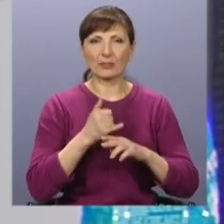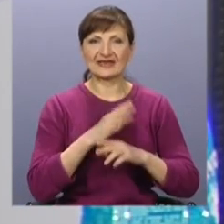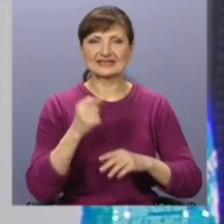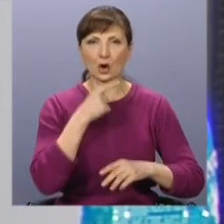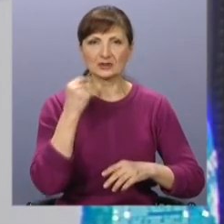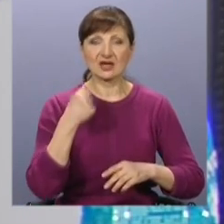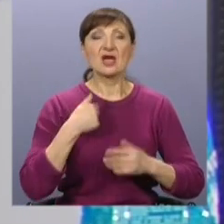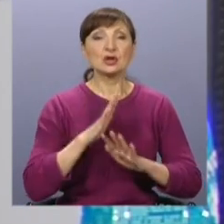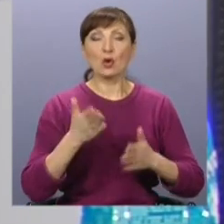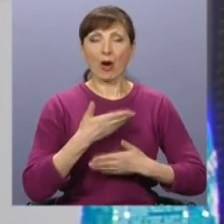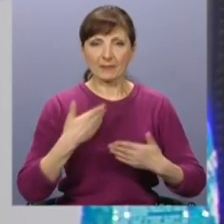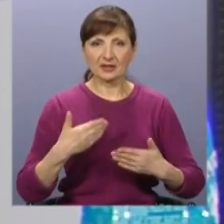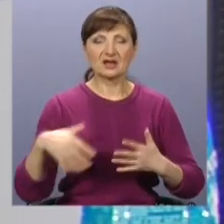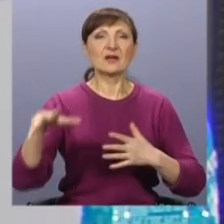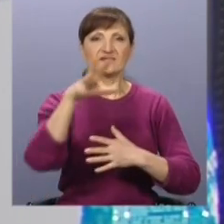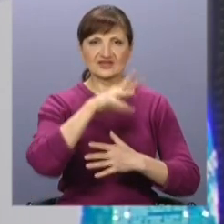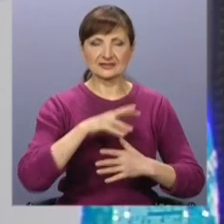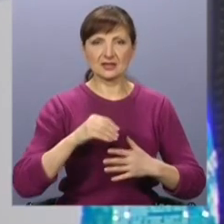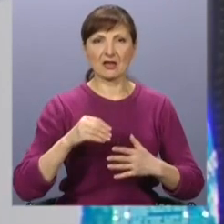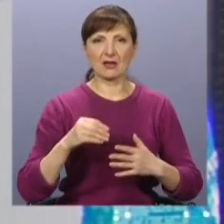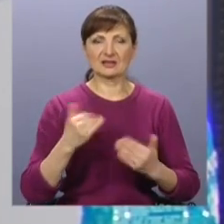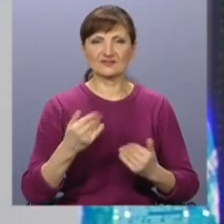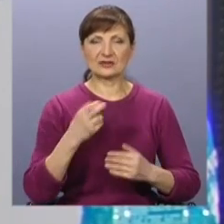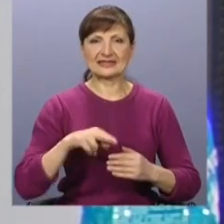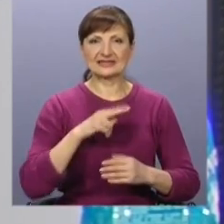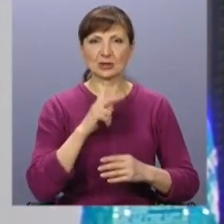топлива из Российской Федерации. Причем не только мы везем, там везут все на сегодняшний момент дизельное топливо.